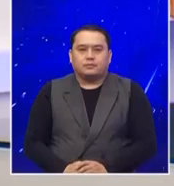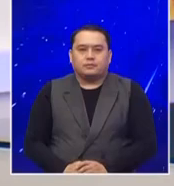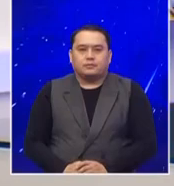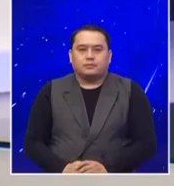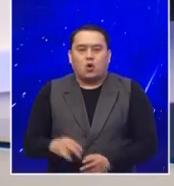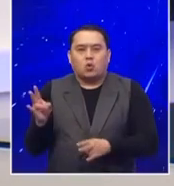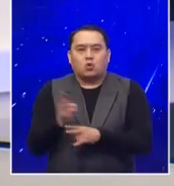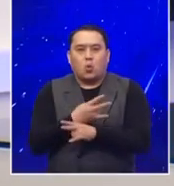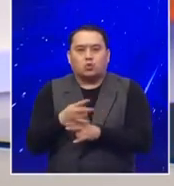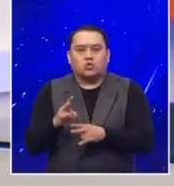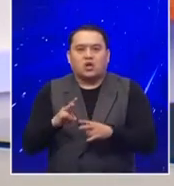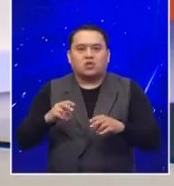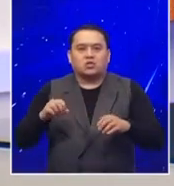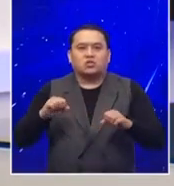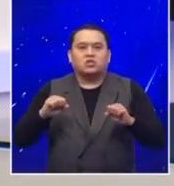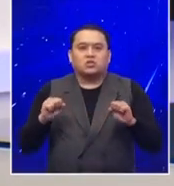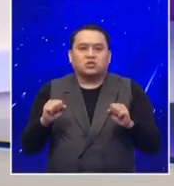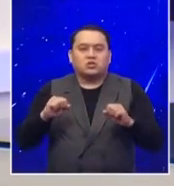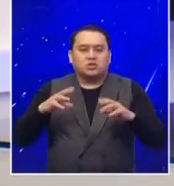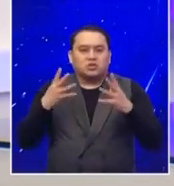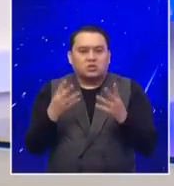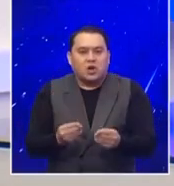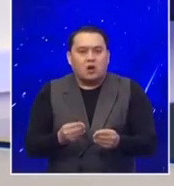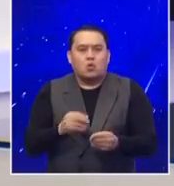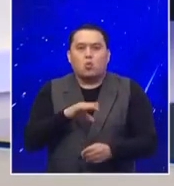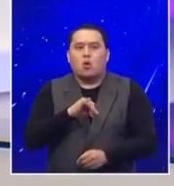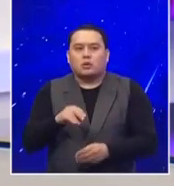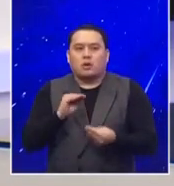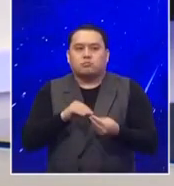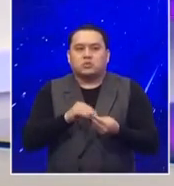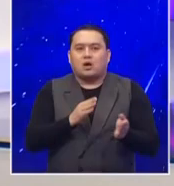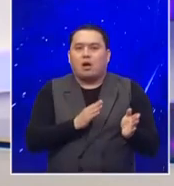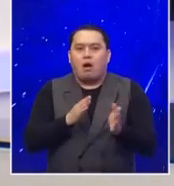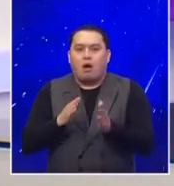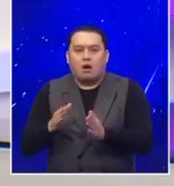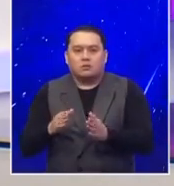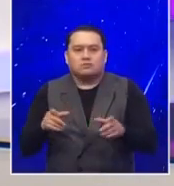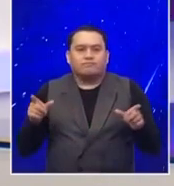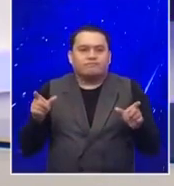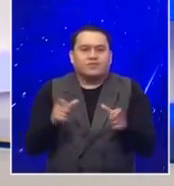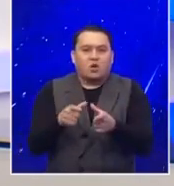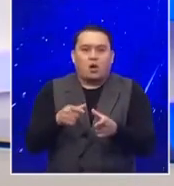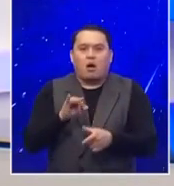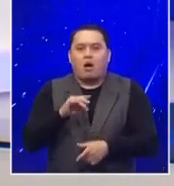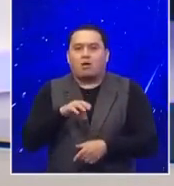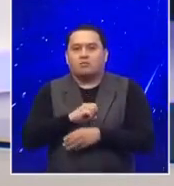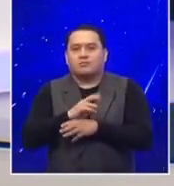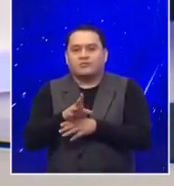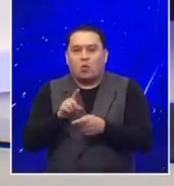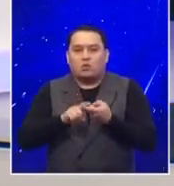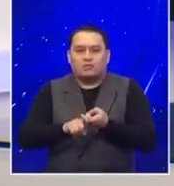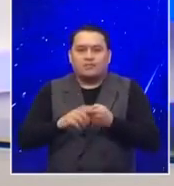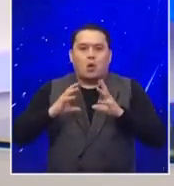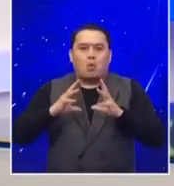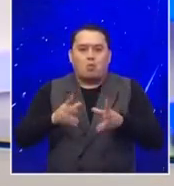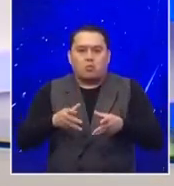Ночная жизнь в китайском городе Ухань выглядит почти как прежде, в то время как из-за пандемии коронавируса многие жители